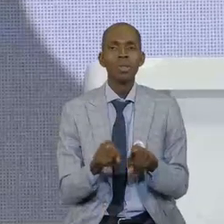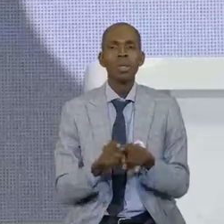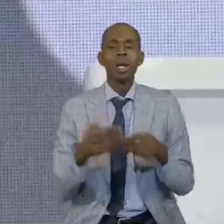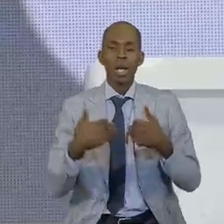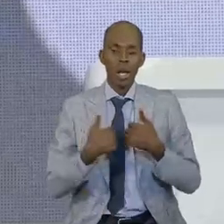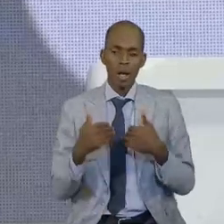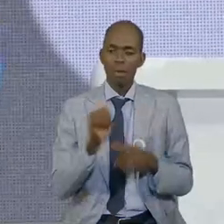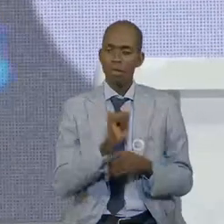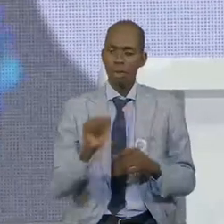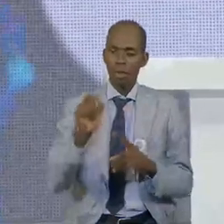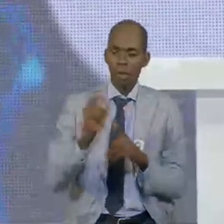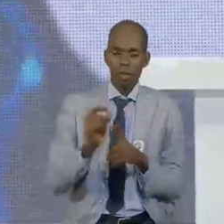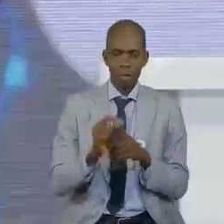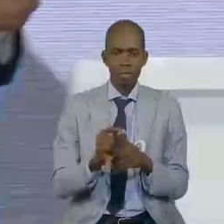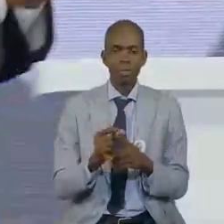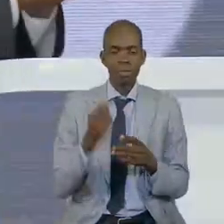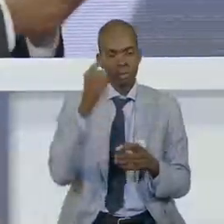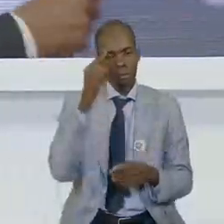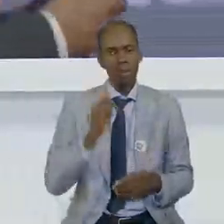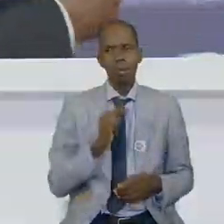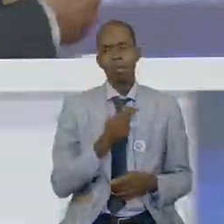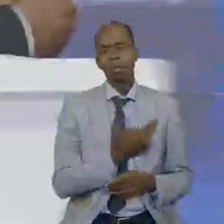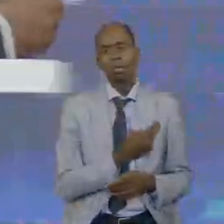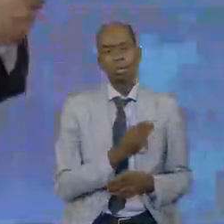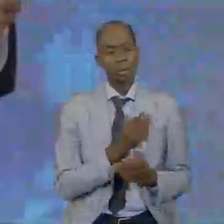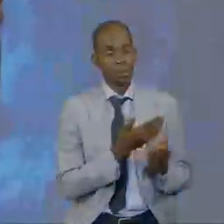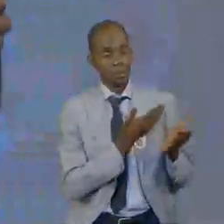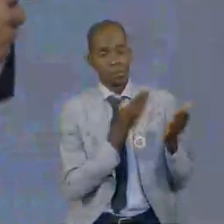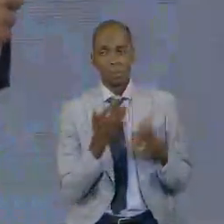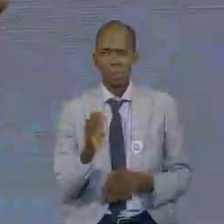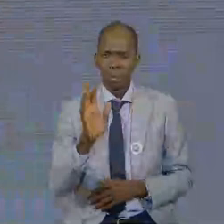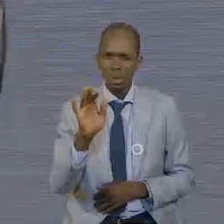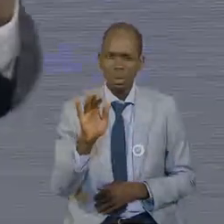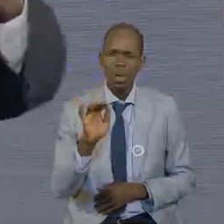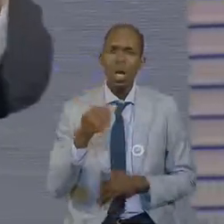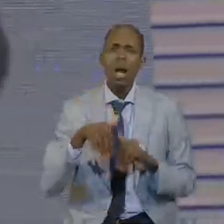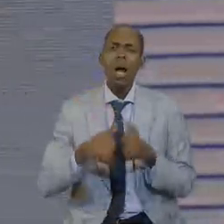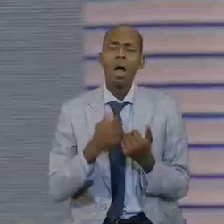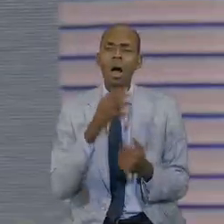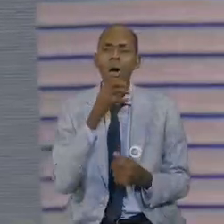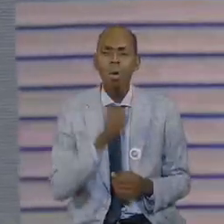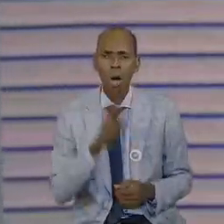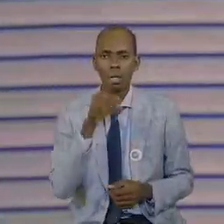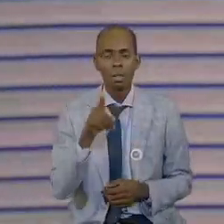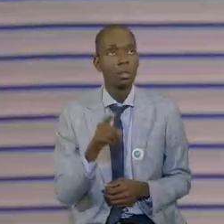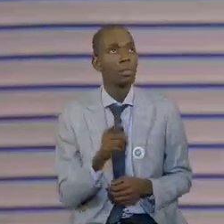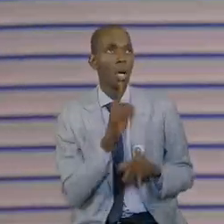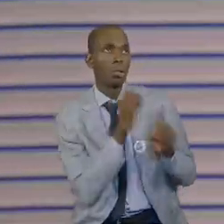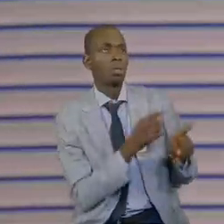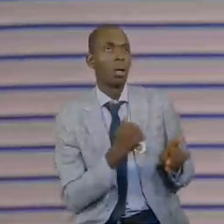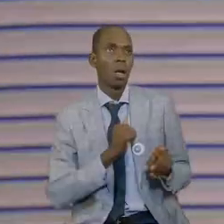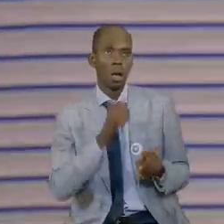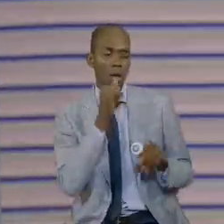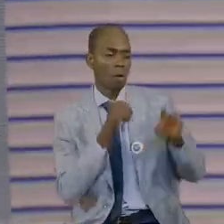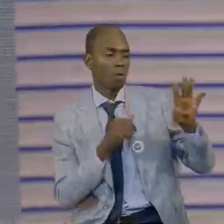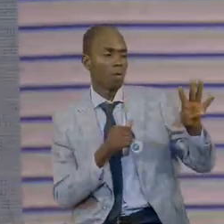Ils ont même un mot pour nous. They say, how old are you now? Ils te demandent quel âge as-tu maintenant? They say, I'm 43. Tu dis, j'ai 43